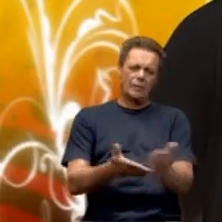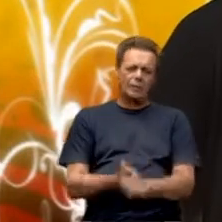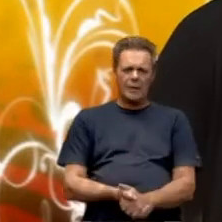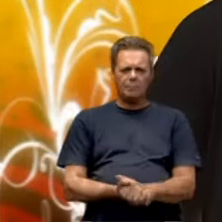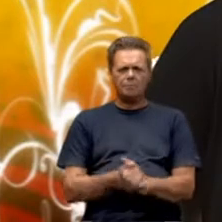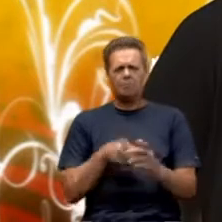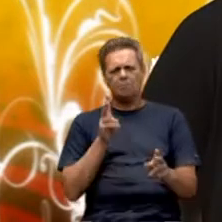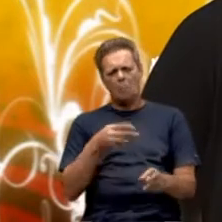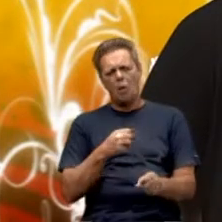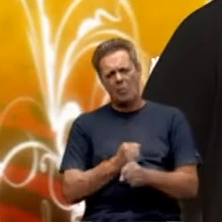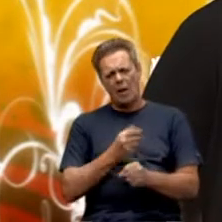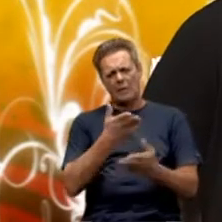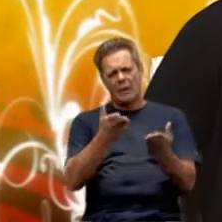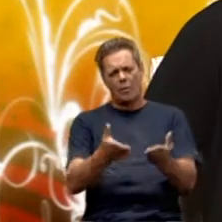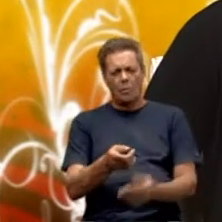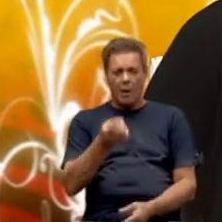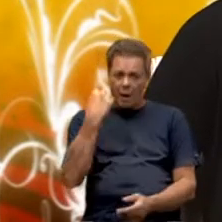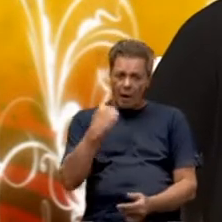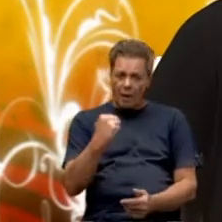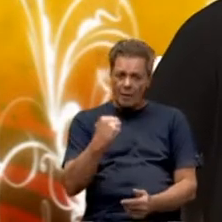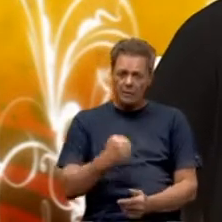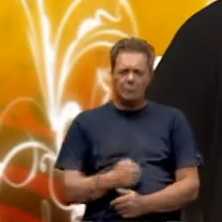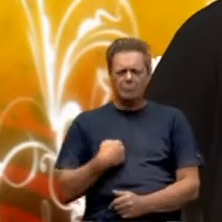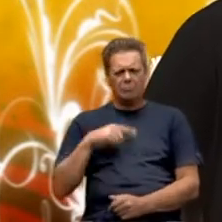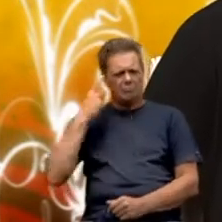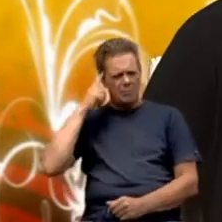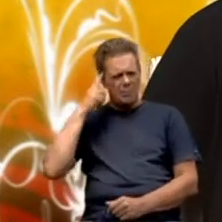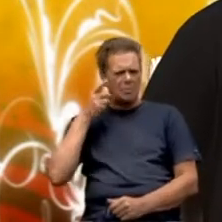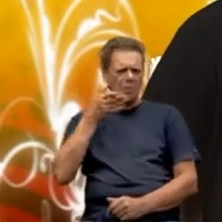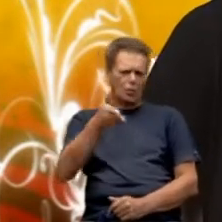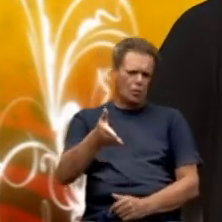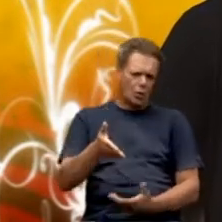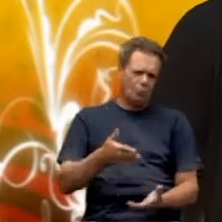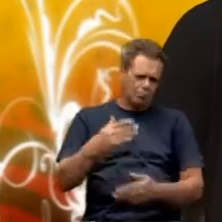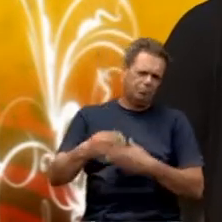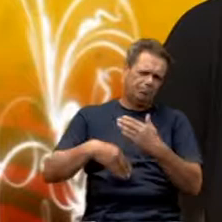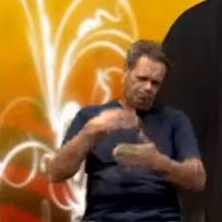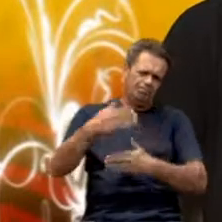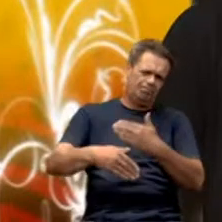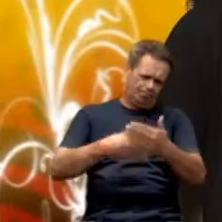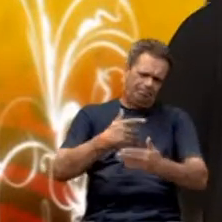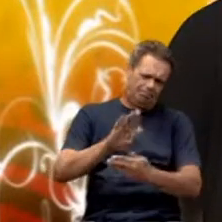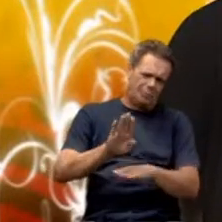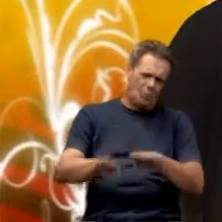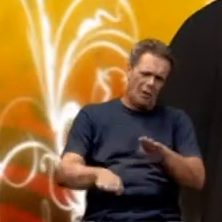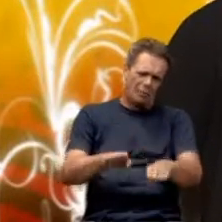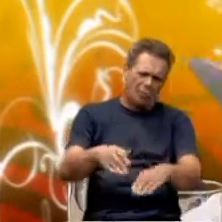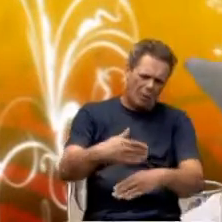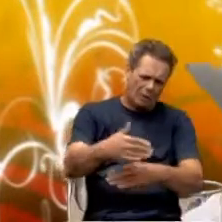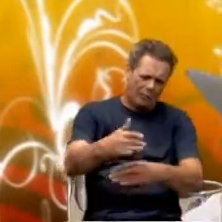još raditi na tome, ali nadamo se da će to... Rekli bi korak po korak. Da. Se ide da. Pa i sigurno